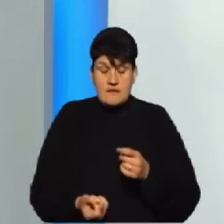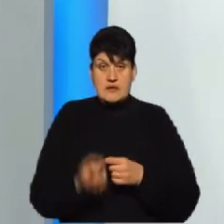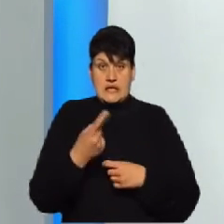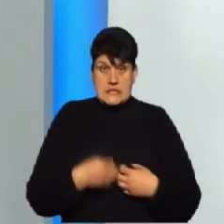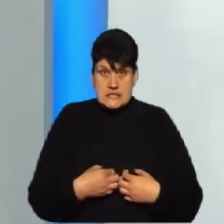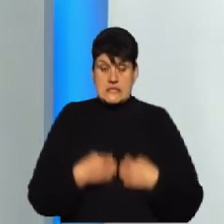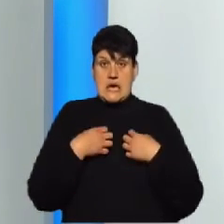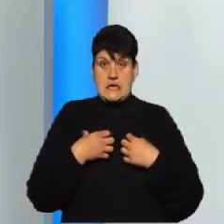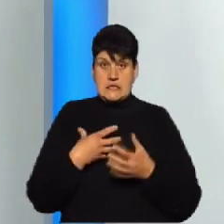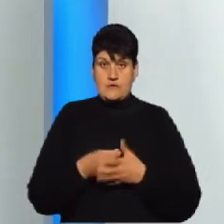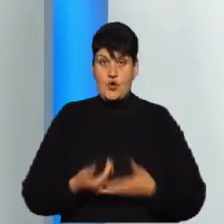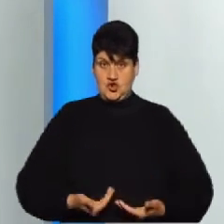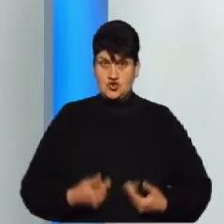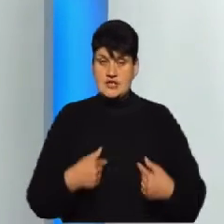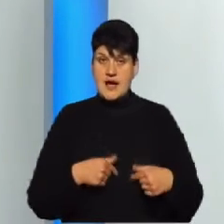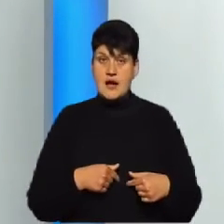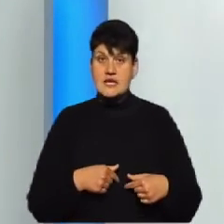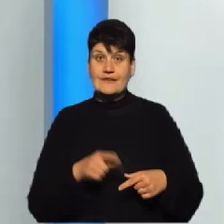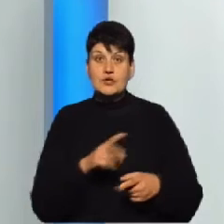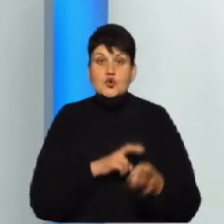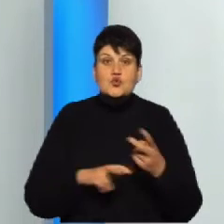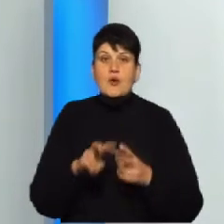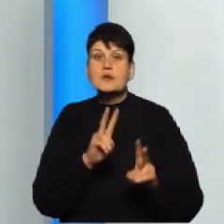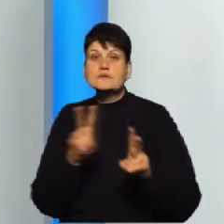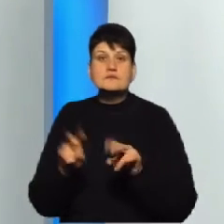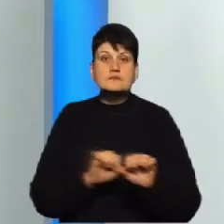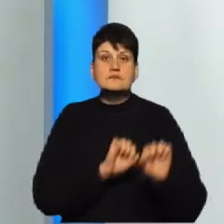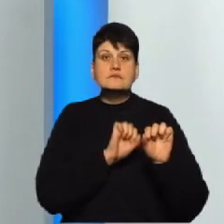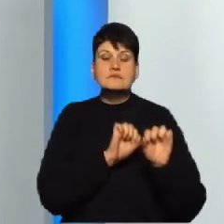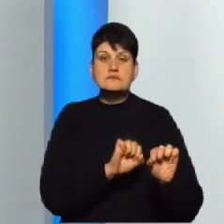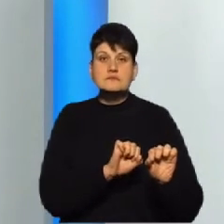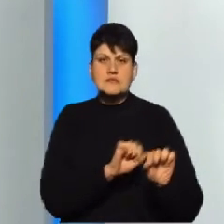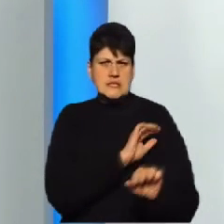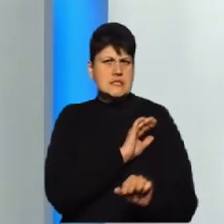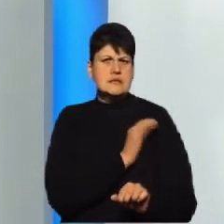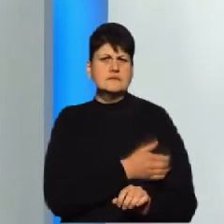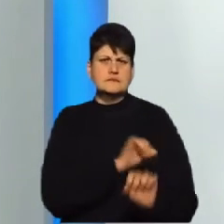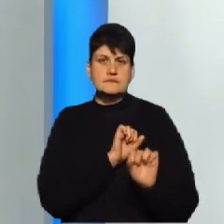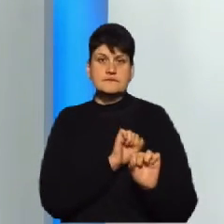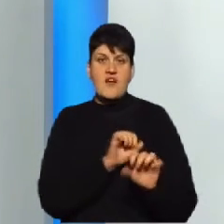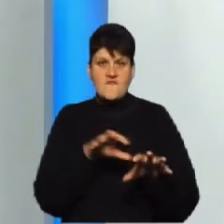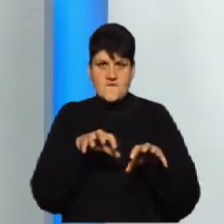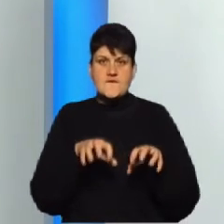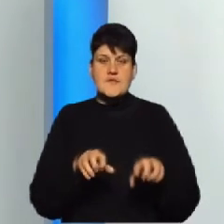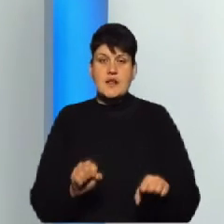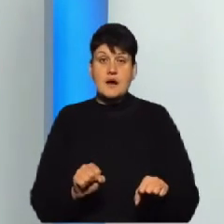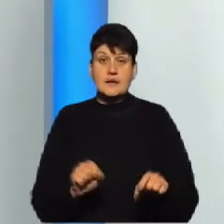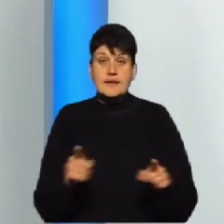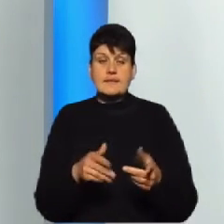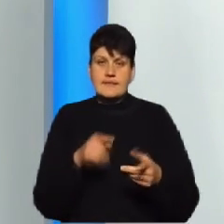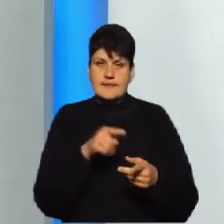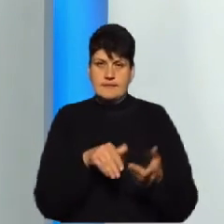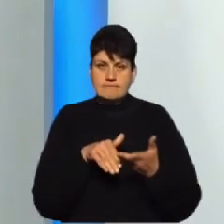і вони шукають захисника, месію, сильного владника, який би їм допоміг,